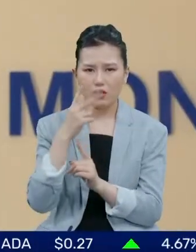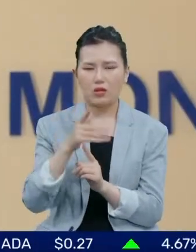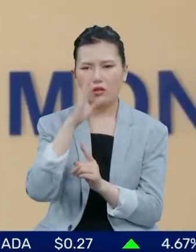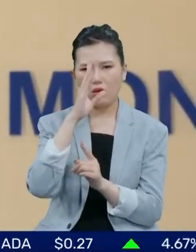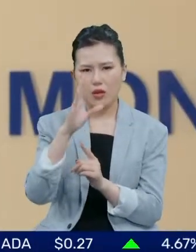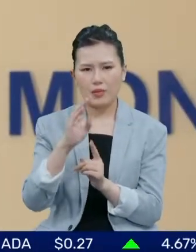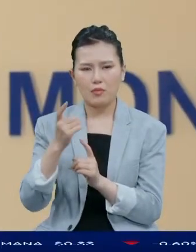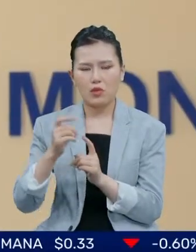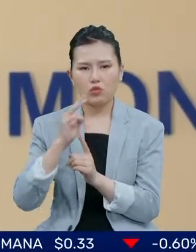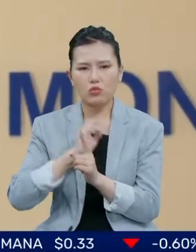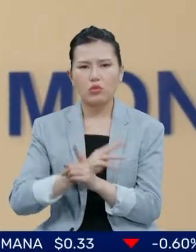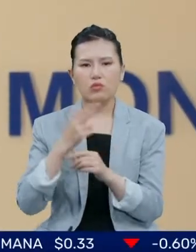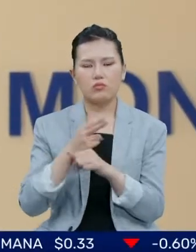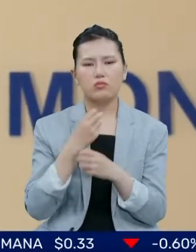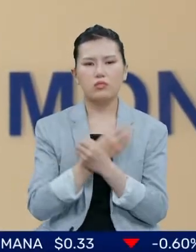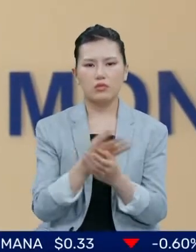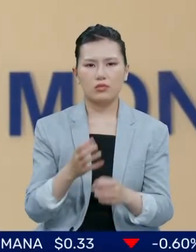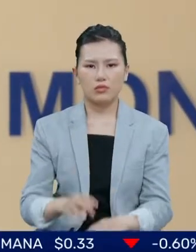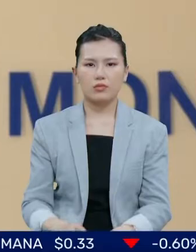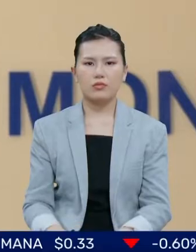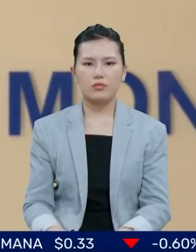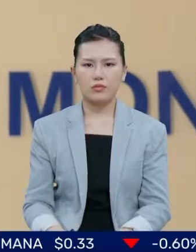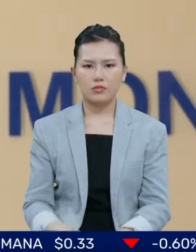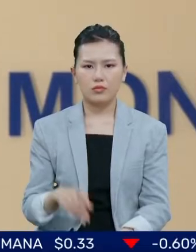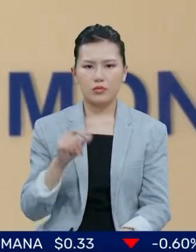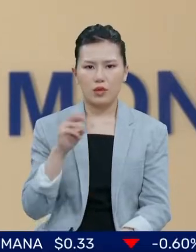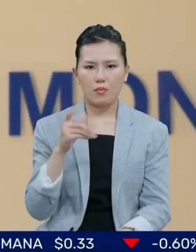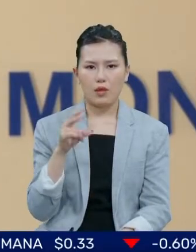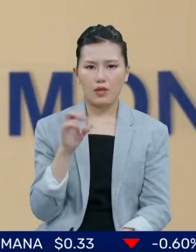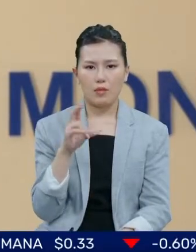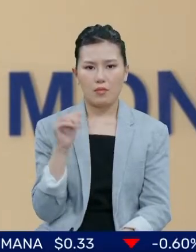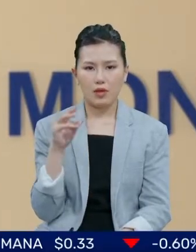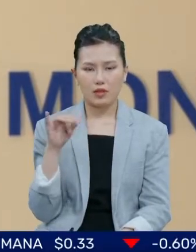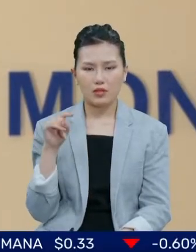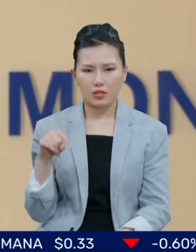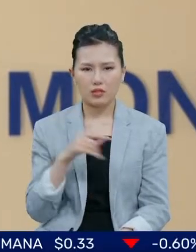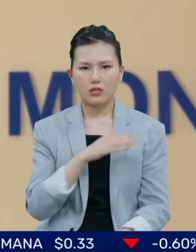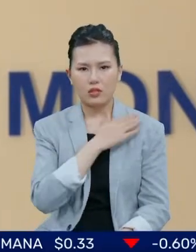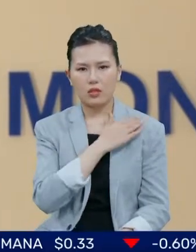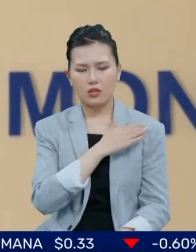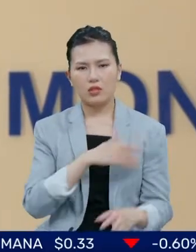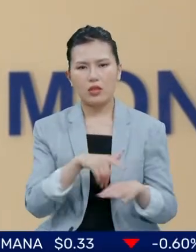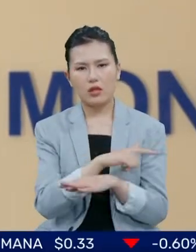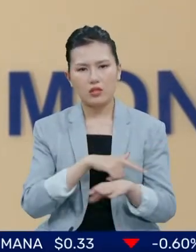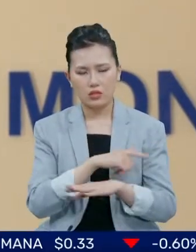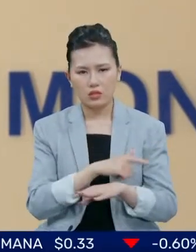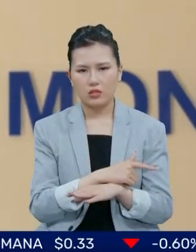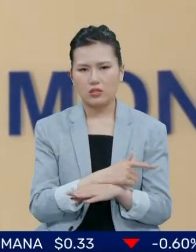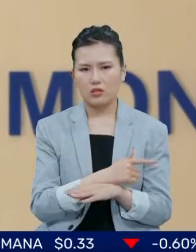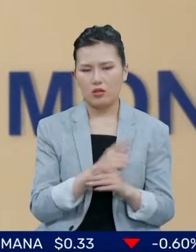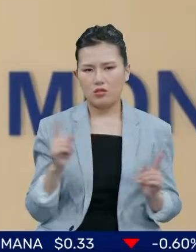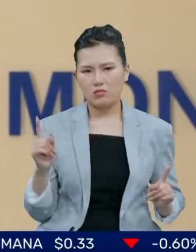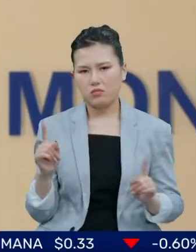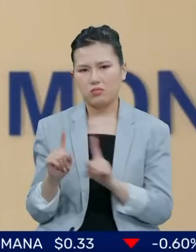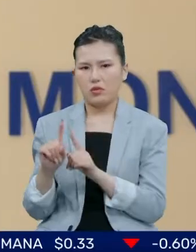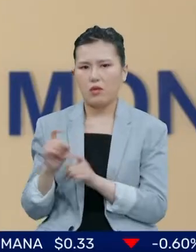Хөрөлдөж байгаа Цэ Амхан Баатрийн хувьд бол цагдаа ерхий газрын гэрч хөрөгчийг хамгаалах энэ одоо хилцэд өмнө нь хамгаалтанд байсан байлээ.